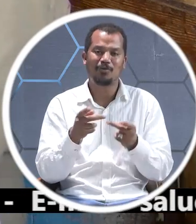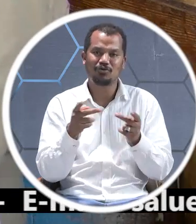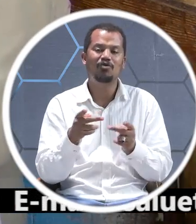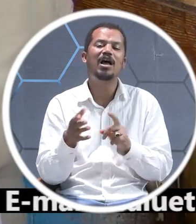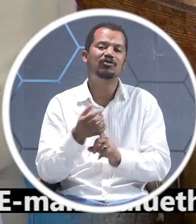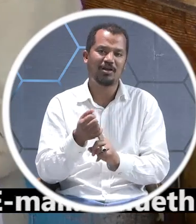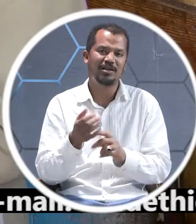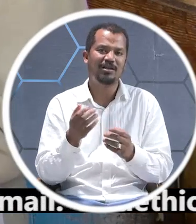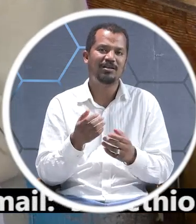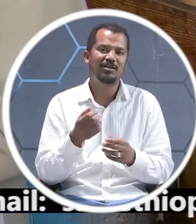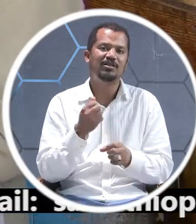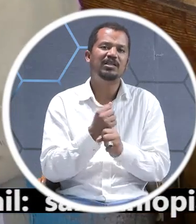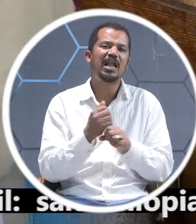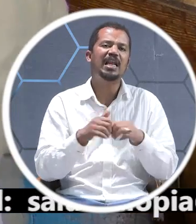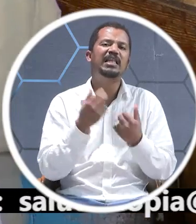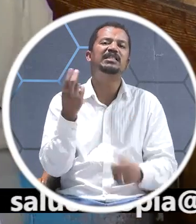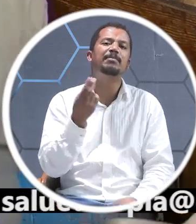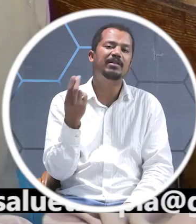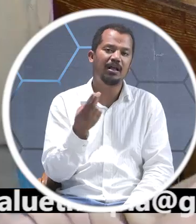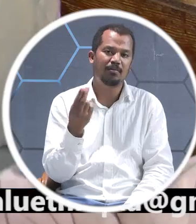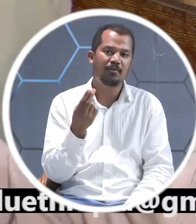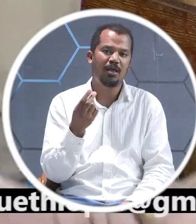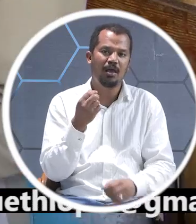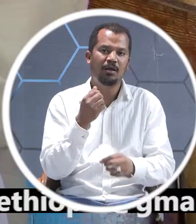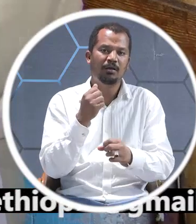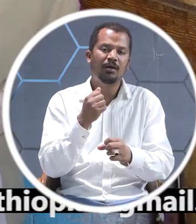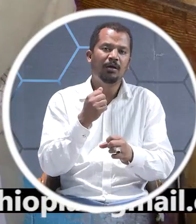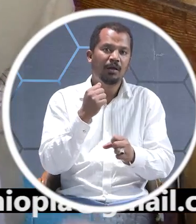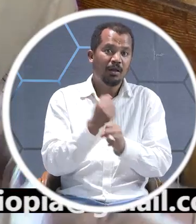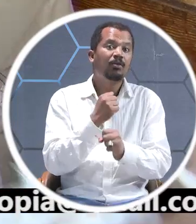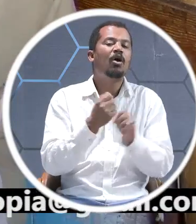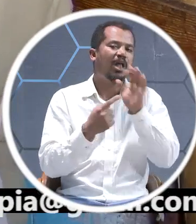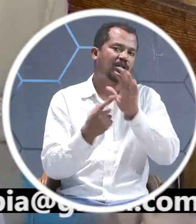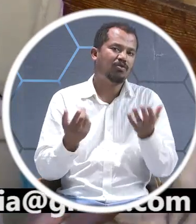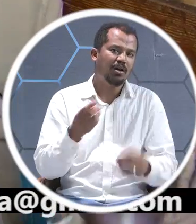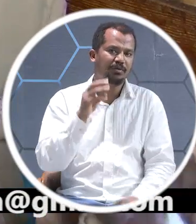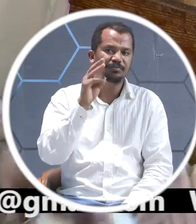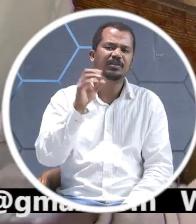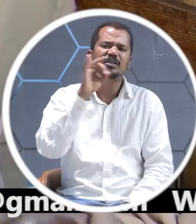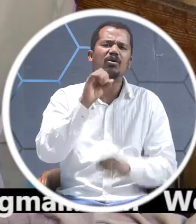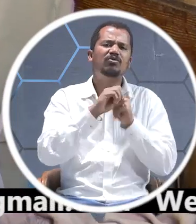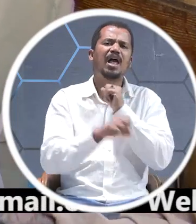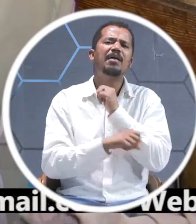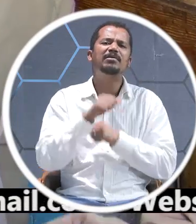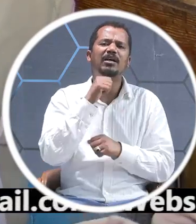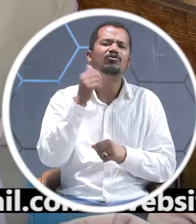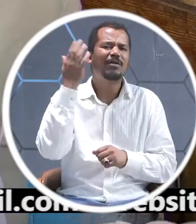zual. Indeh tu dahana seram, indeh tu mita kam, ya seram entah berapa malam.